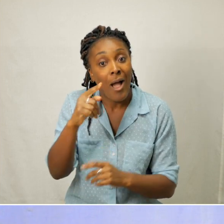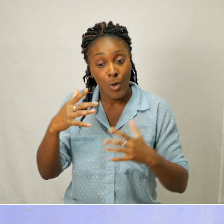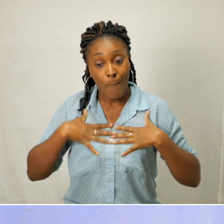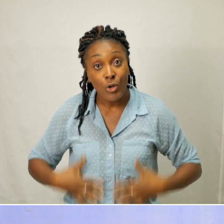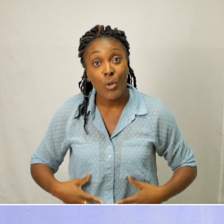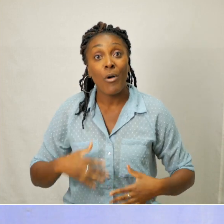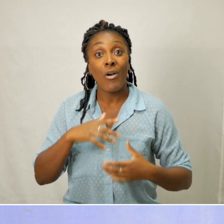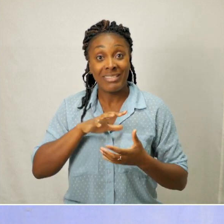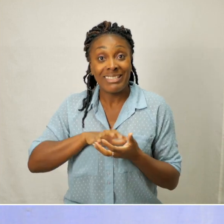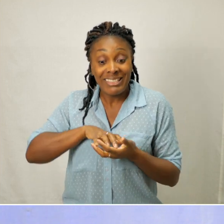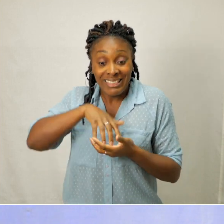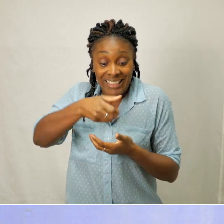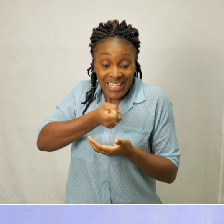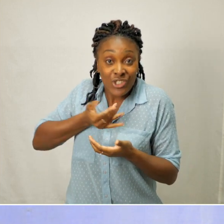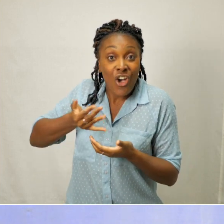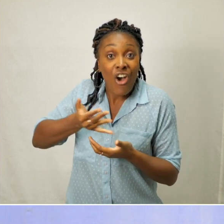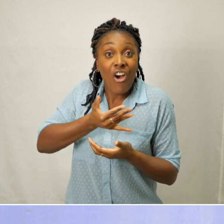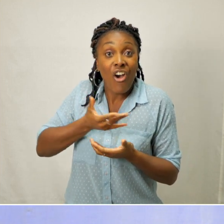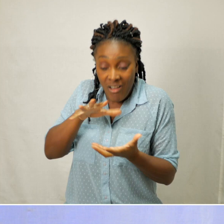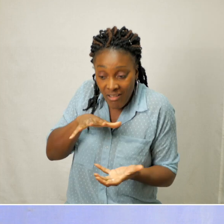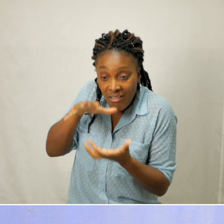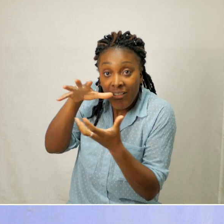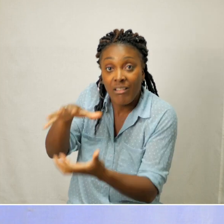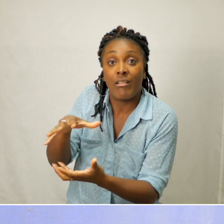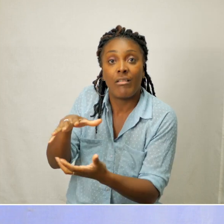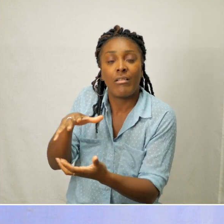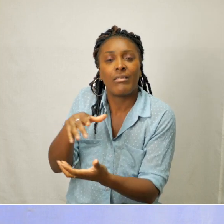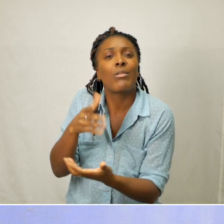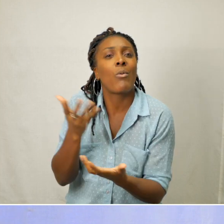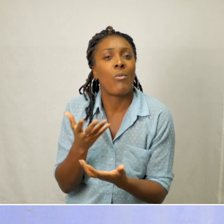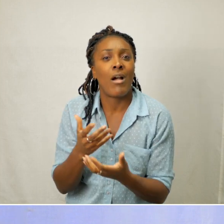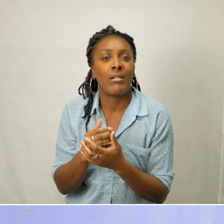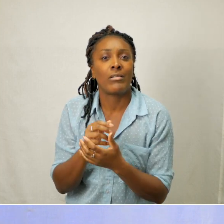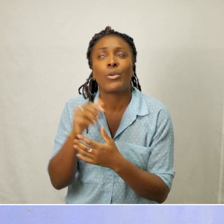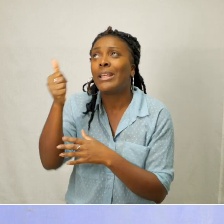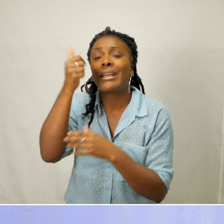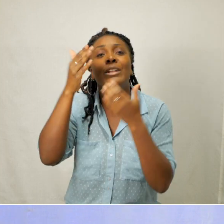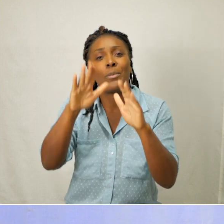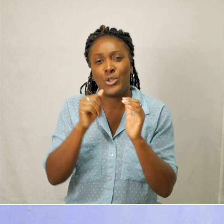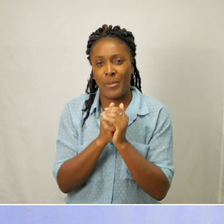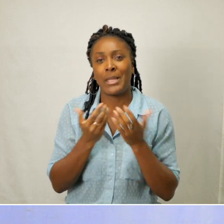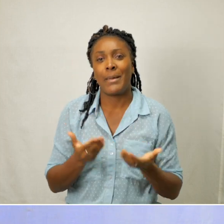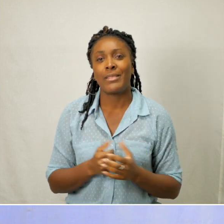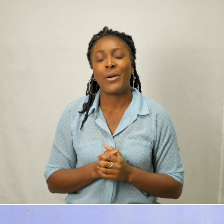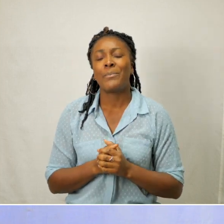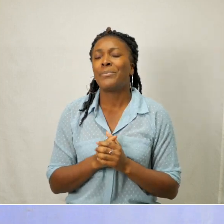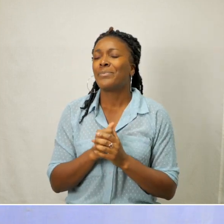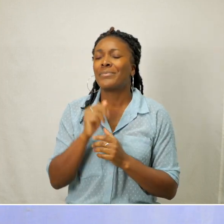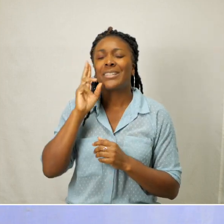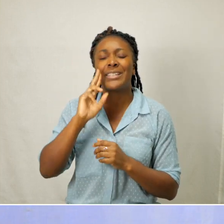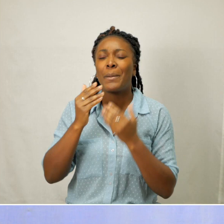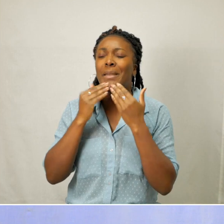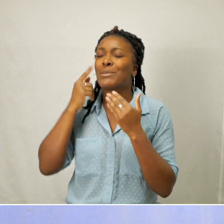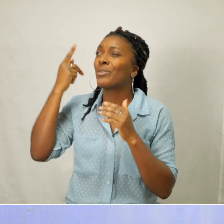laisser comme trésor intérieur à la génération suivante. Que l'Éternel te bénisse. On va prier. Seigneur, merci